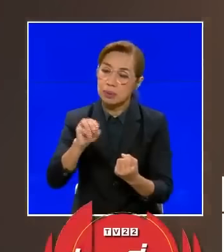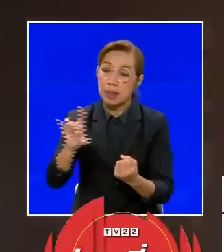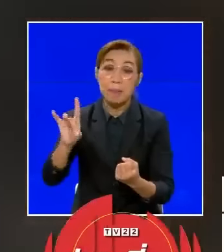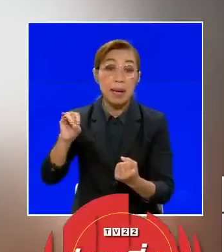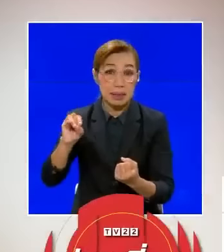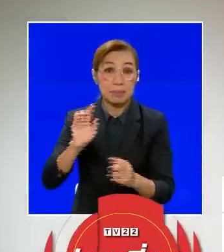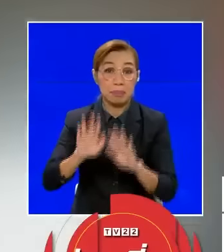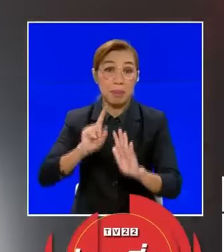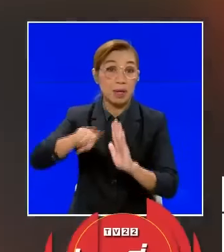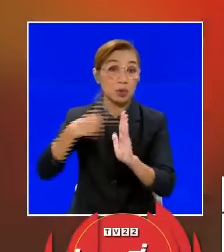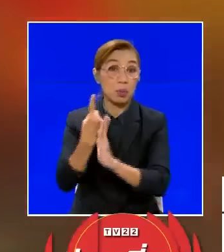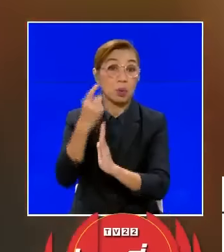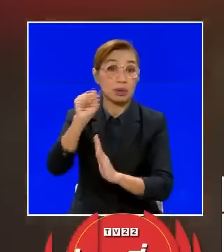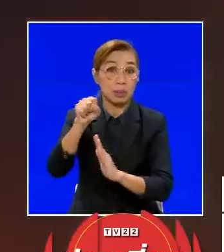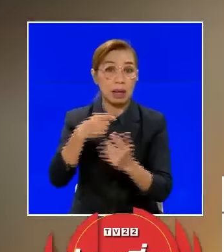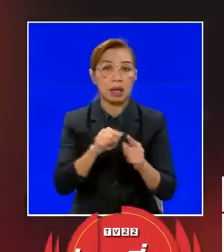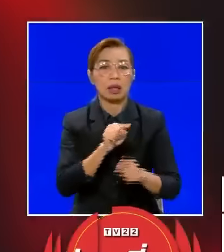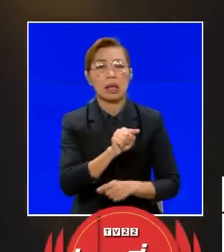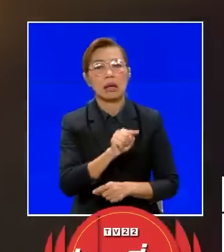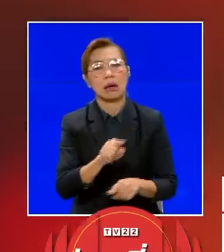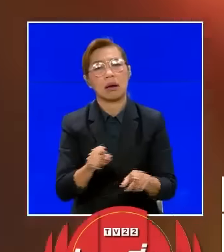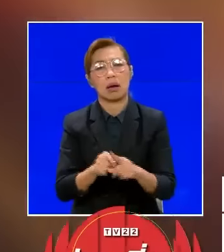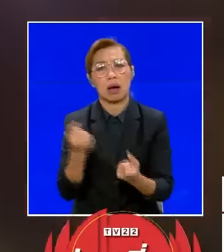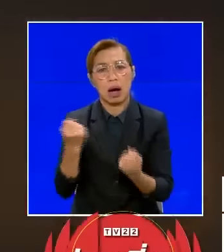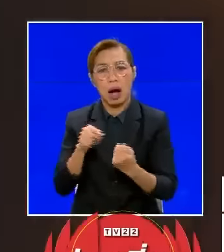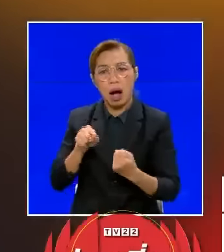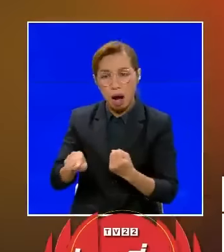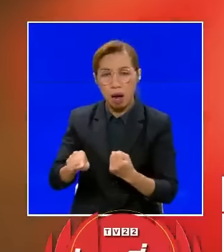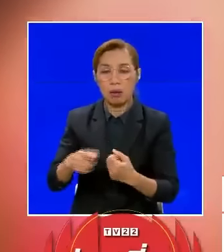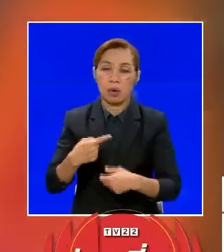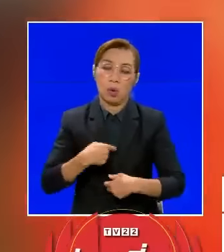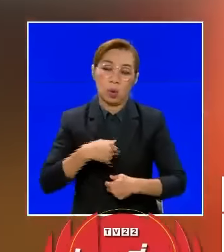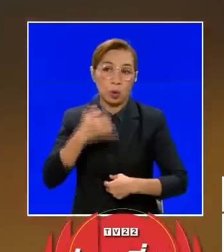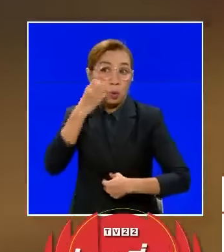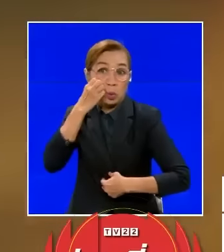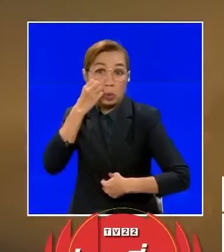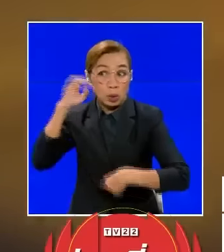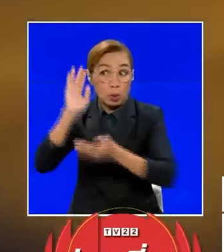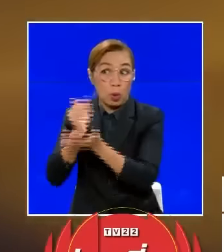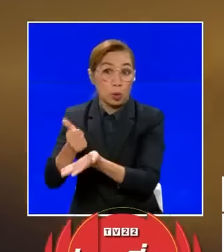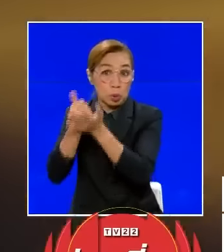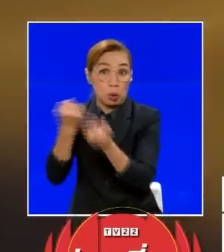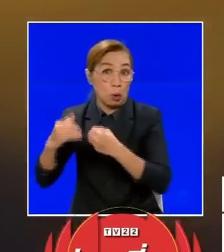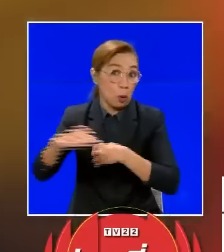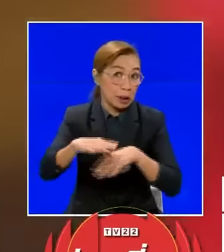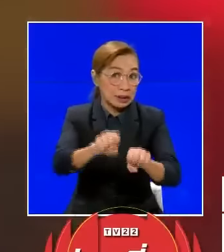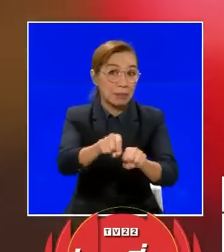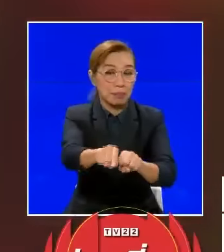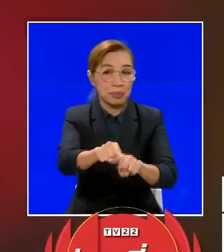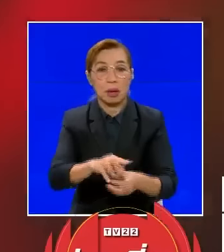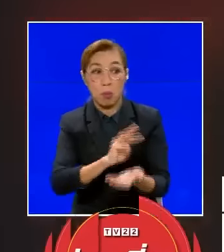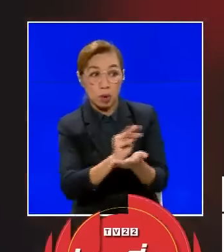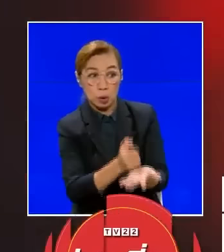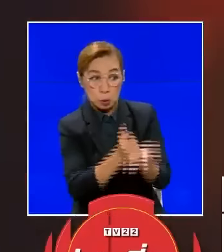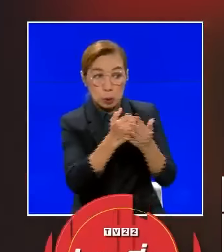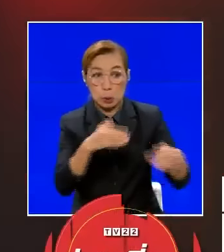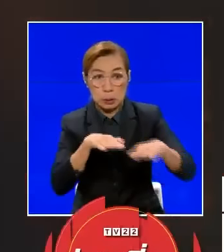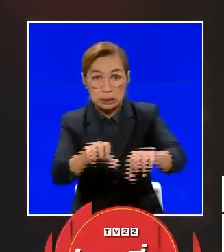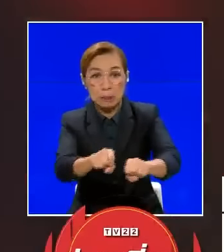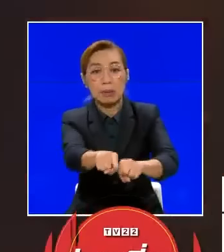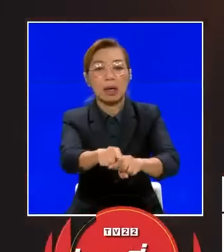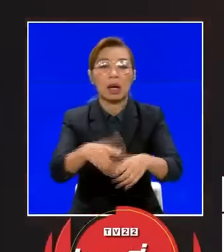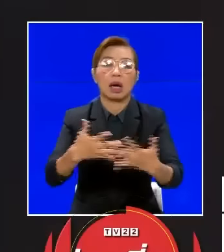ะและนี่คืออย่างที่บอกนะประสานกันหลายสภ.ประสานกันกับกู้ภัยประสานกันกับพลเมืองดีกว่าจะจับแก